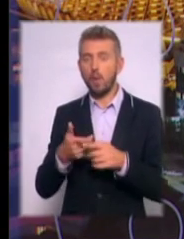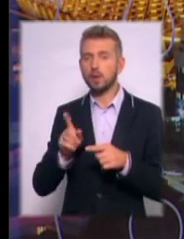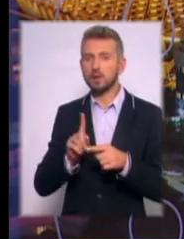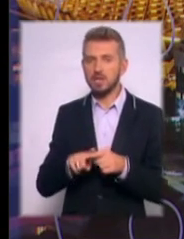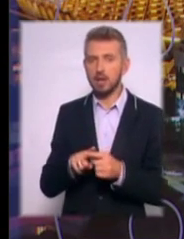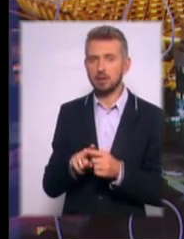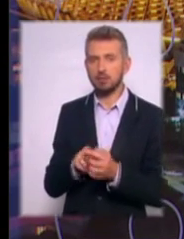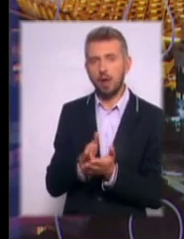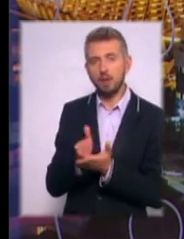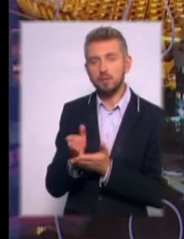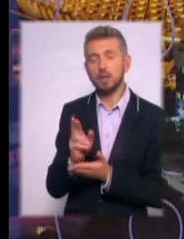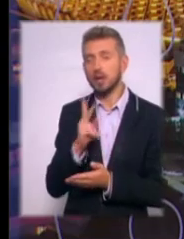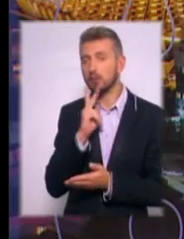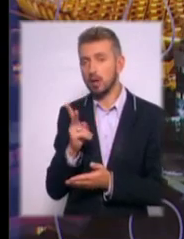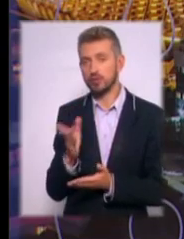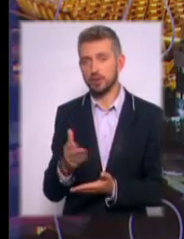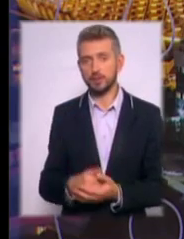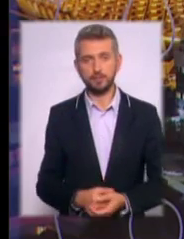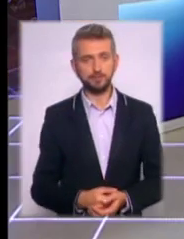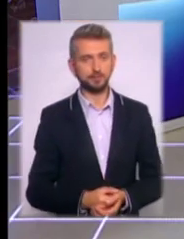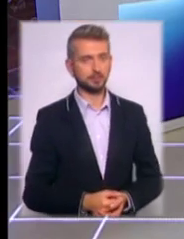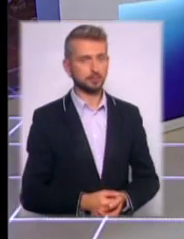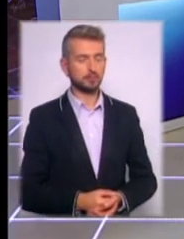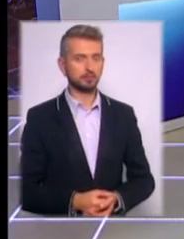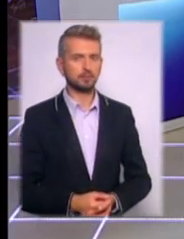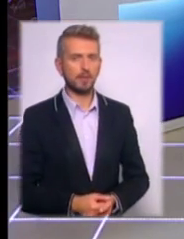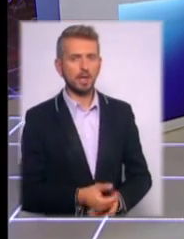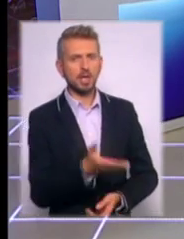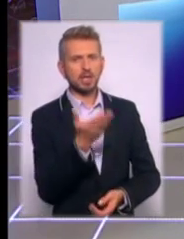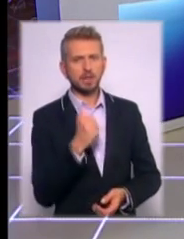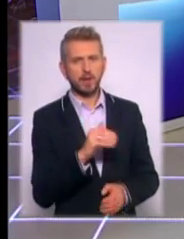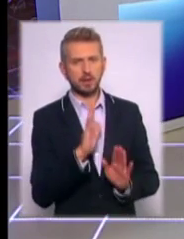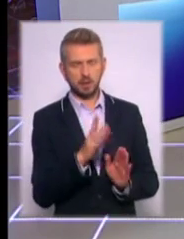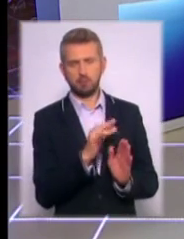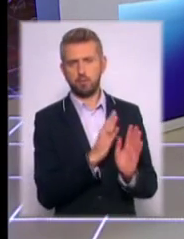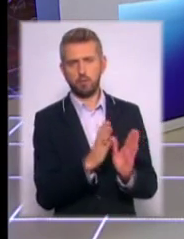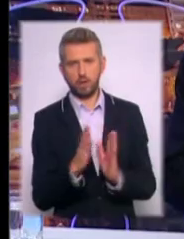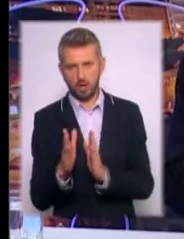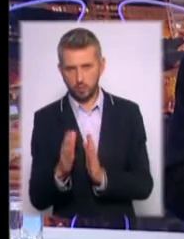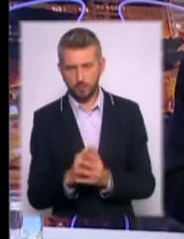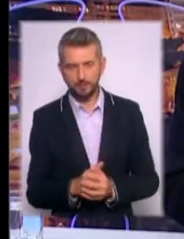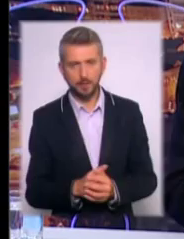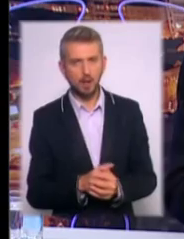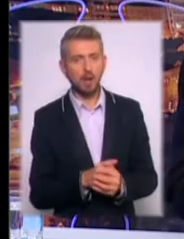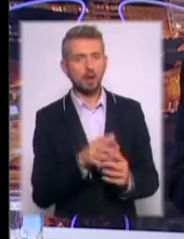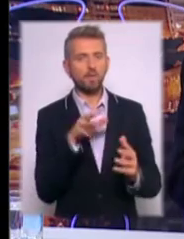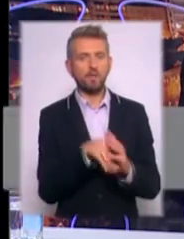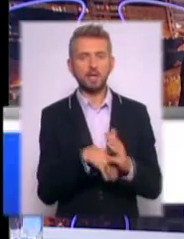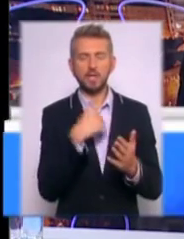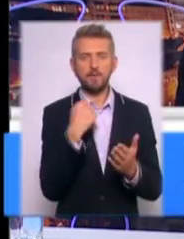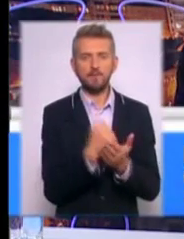будь ласка, як ви його бачите? Прошу, будь ласка. Давайте тільки по порядку. Значить, введення візового